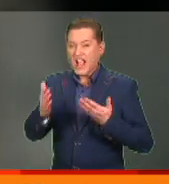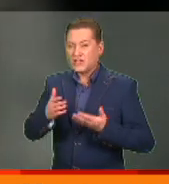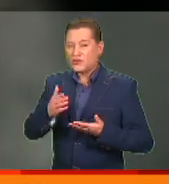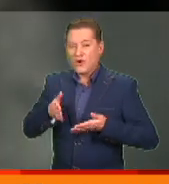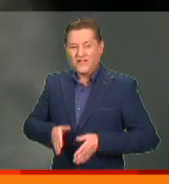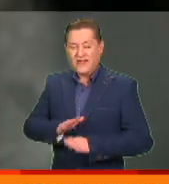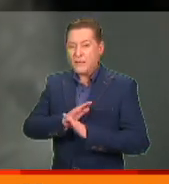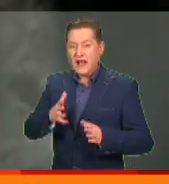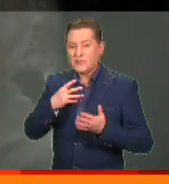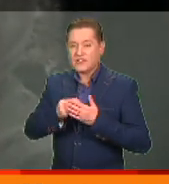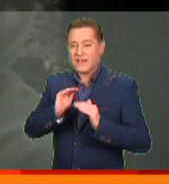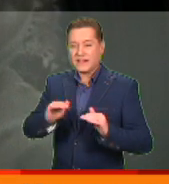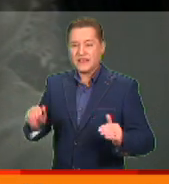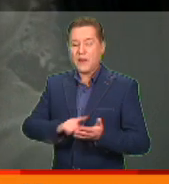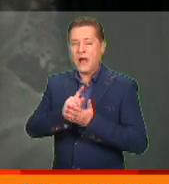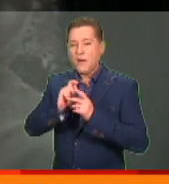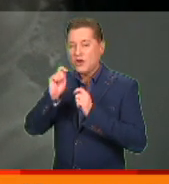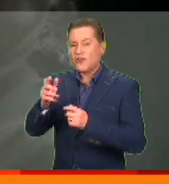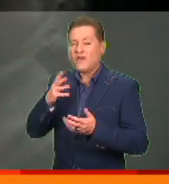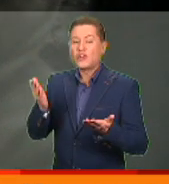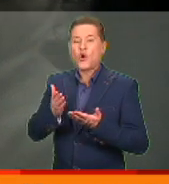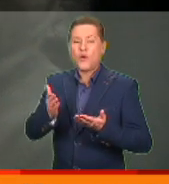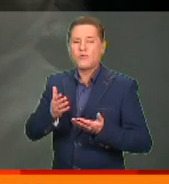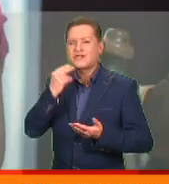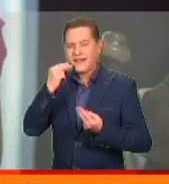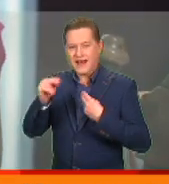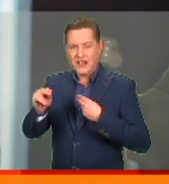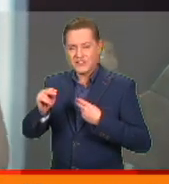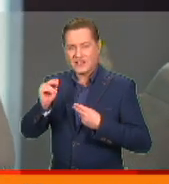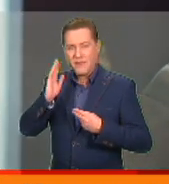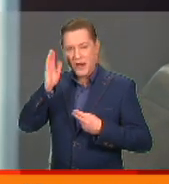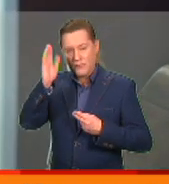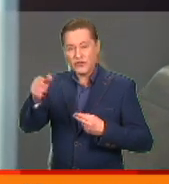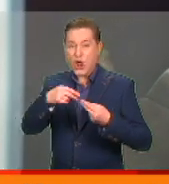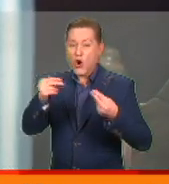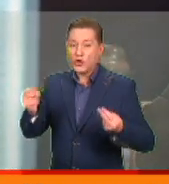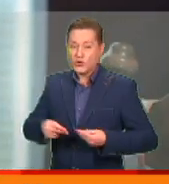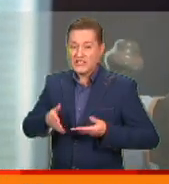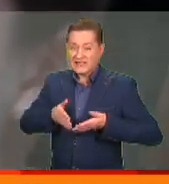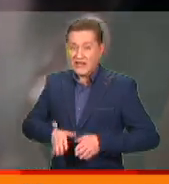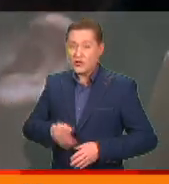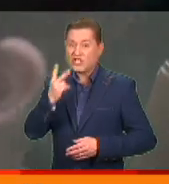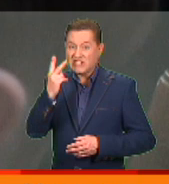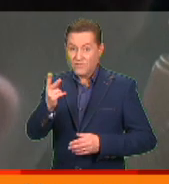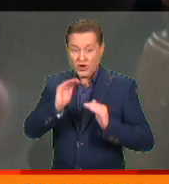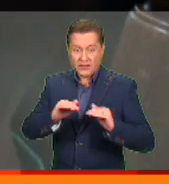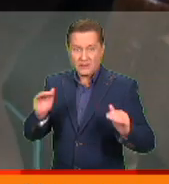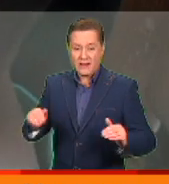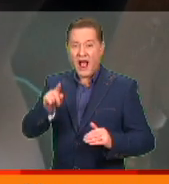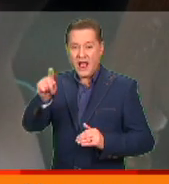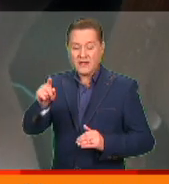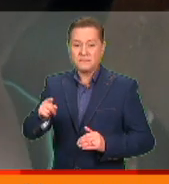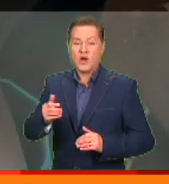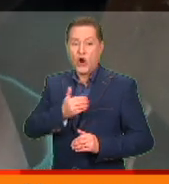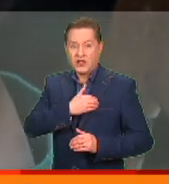своїх дітей, ми маємо подарувати комусь краще майбутнє. Одружилися, у них народилося двійко дітей, але їм